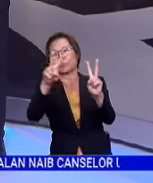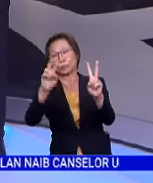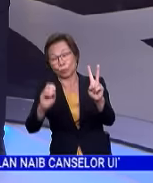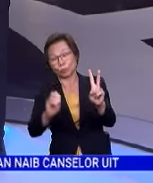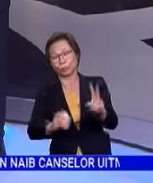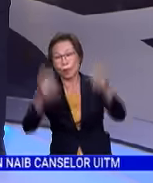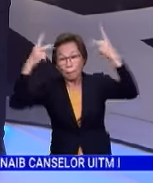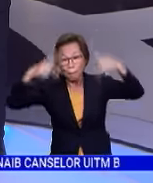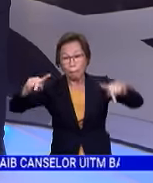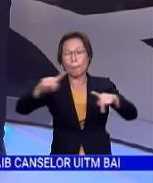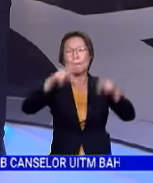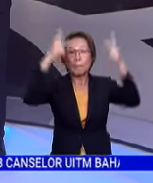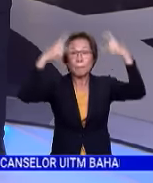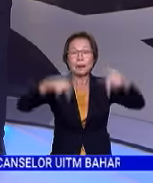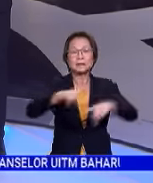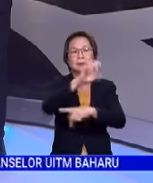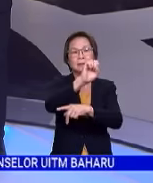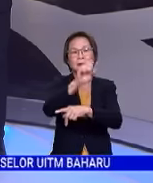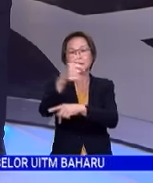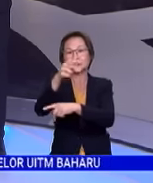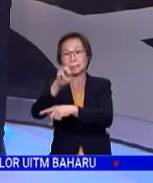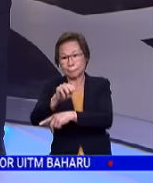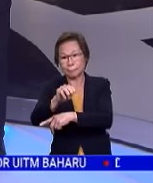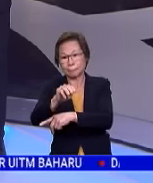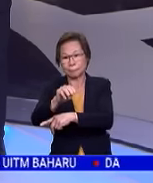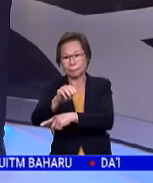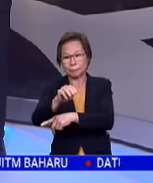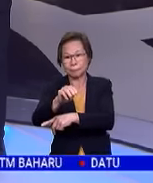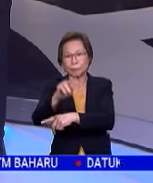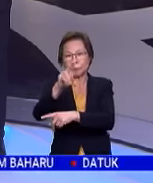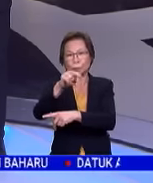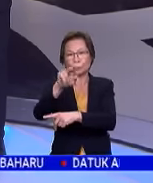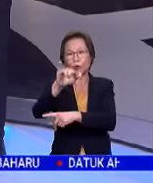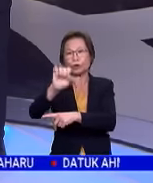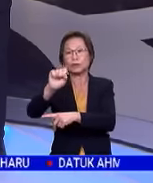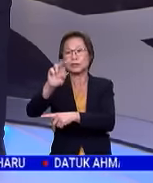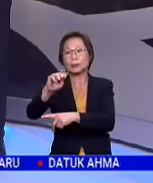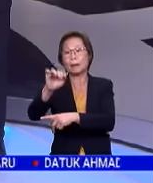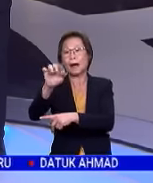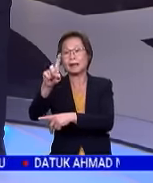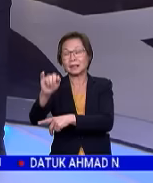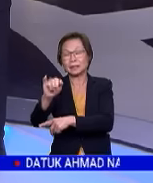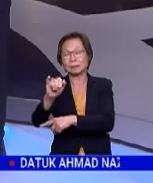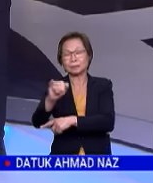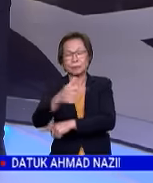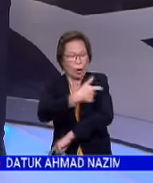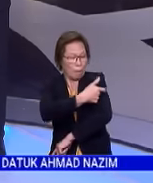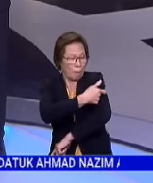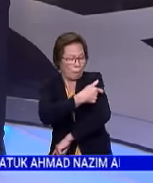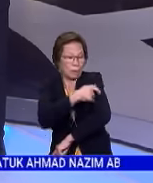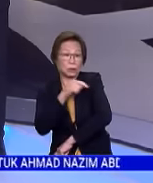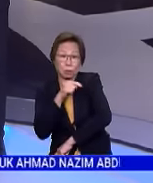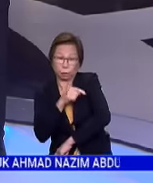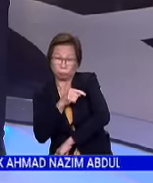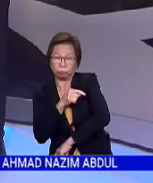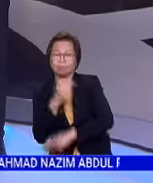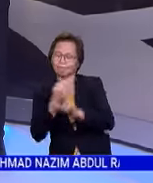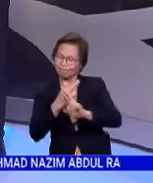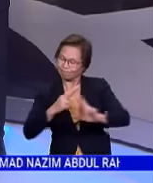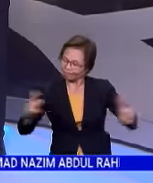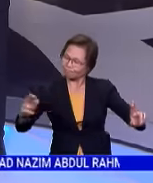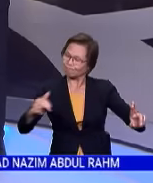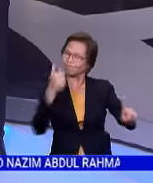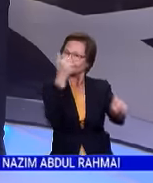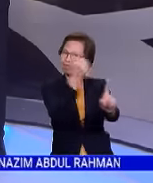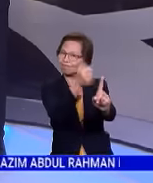Menurut Presiden Persatuan Penulis-Penulis Sukan Malaysia, SAM, Norismadi Abdul Manap, pemberian vaksin itu adalah sebagai persediaan